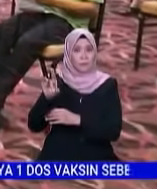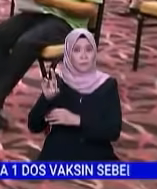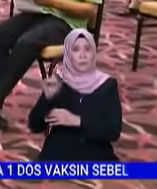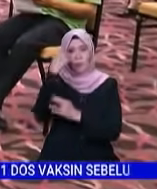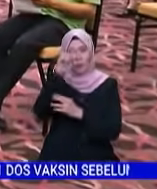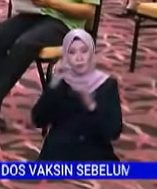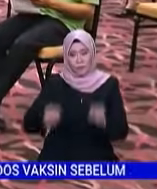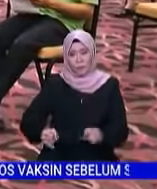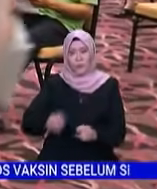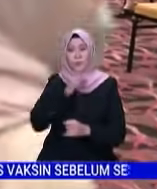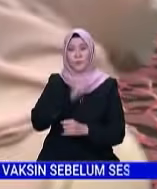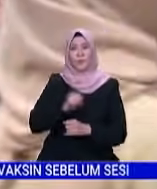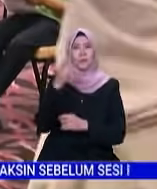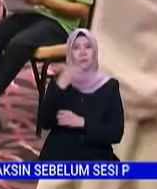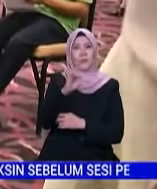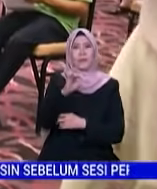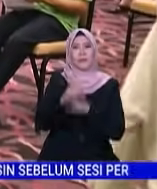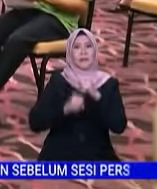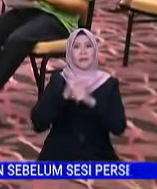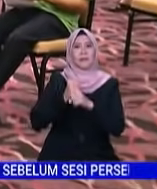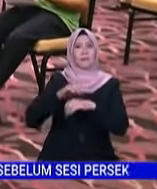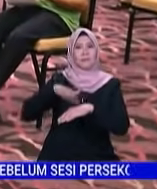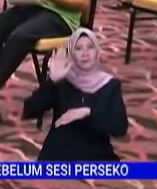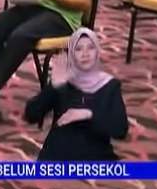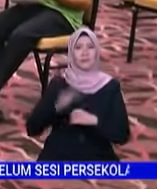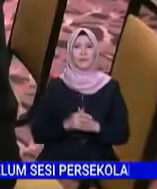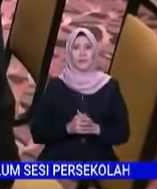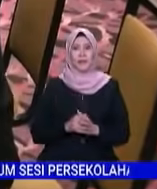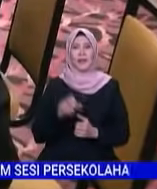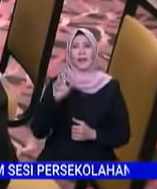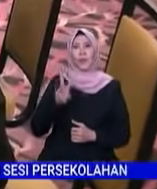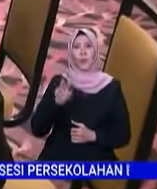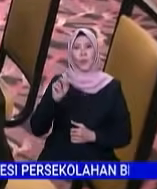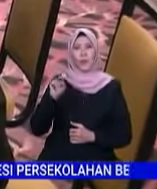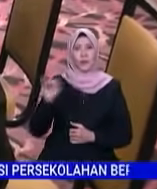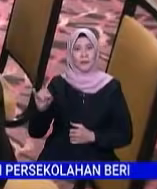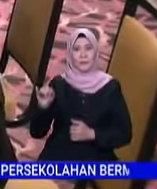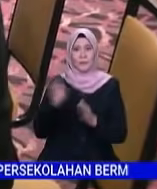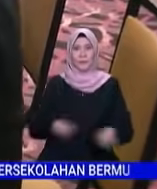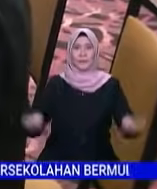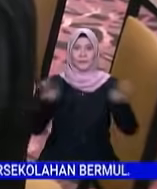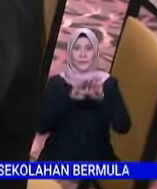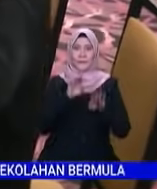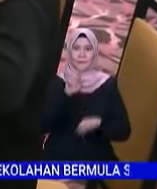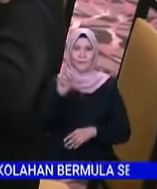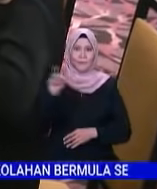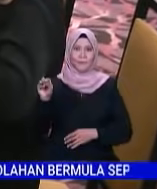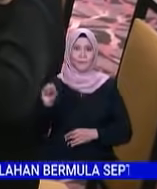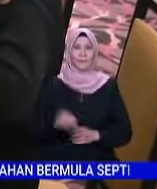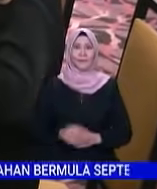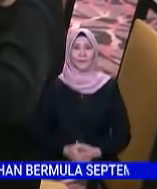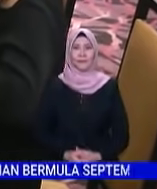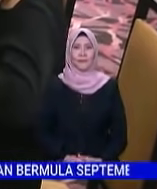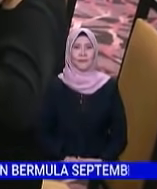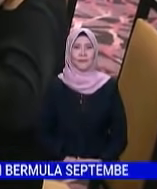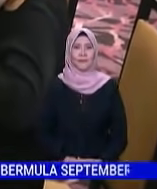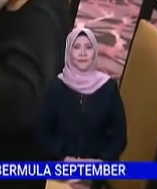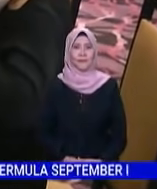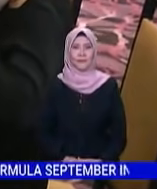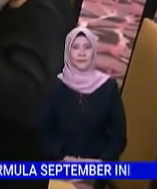buat individu berusia 18 tahun ke atas. Sazwani Samsu, Berita RTM.